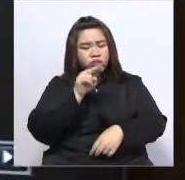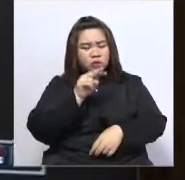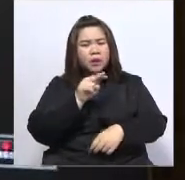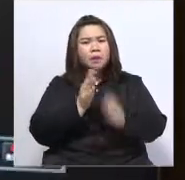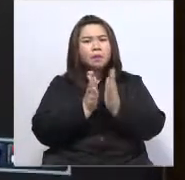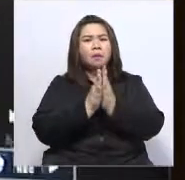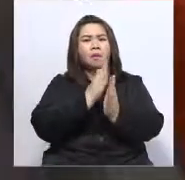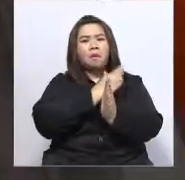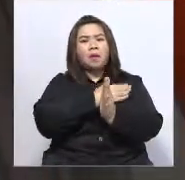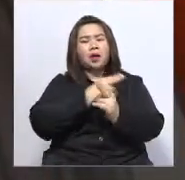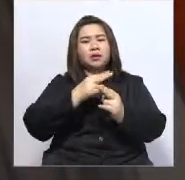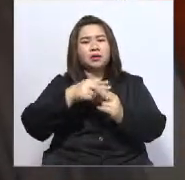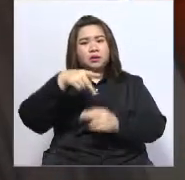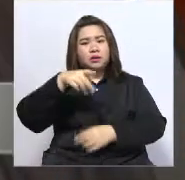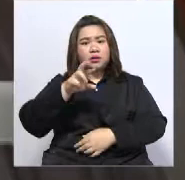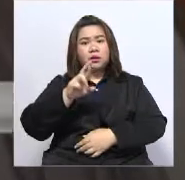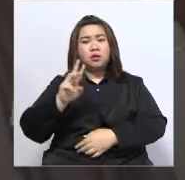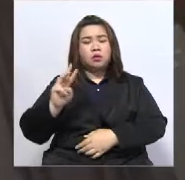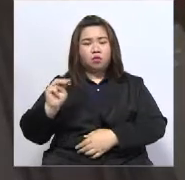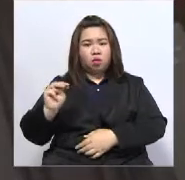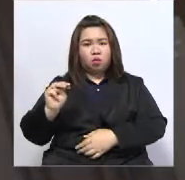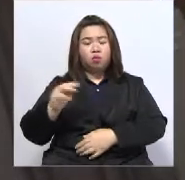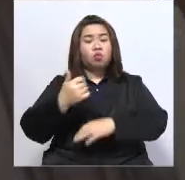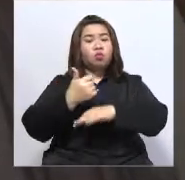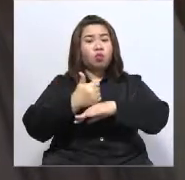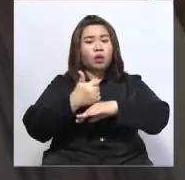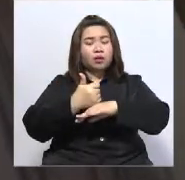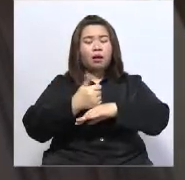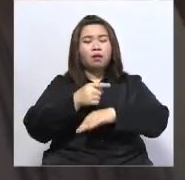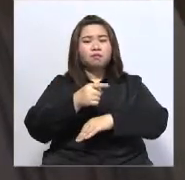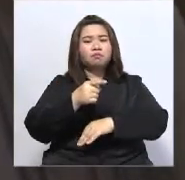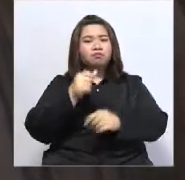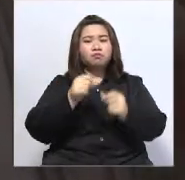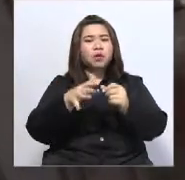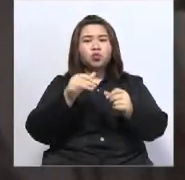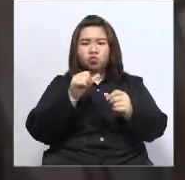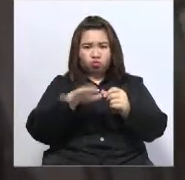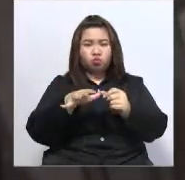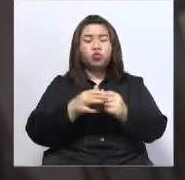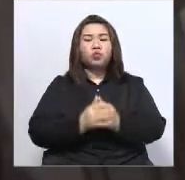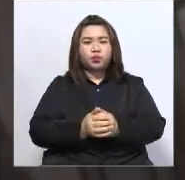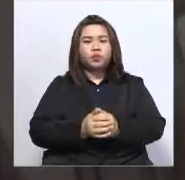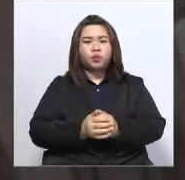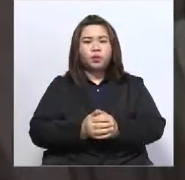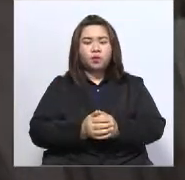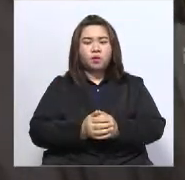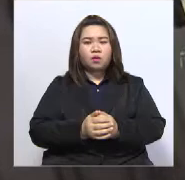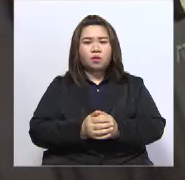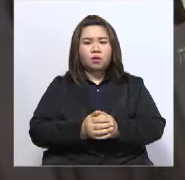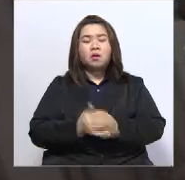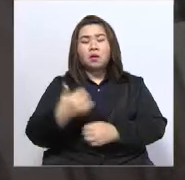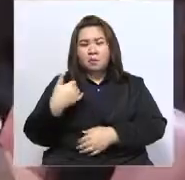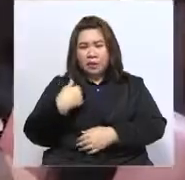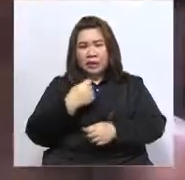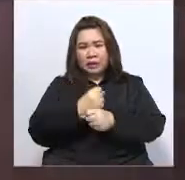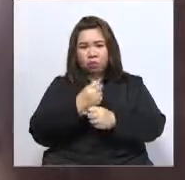หมสิทธิธงชัยสุโขเจ้าอาวาสวัดสเกตค่ะและเจ้าคณะภาค10ซึ่งอยู่ระหว่างการตรวจ